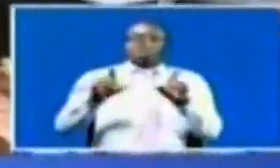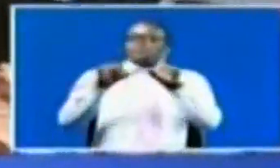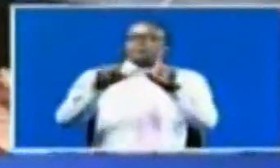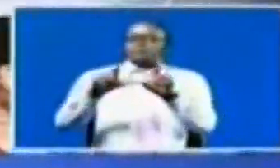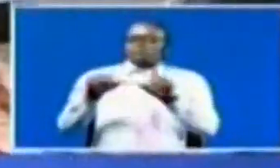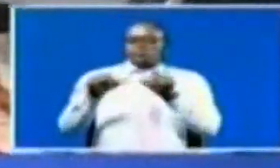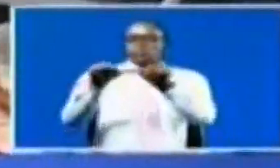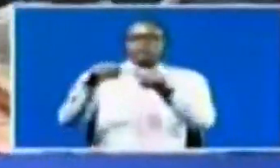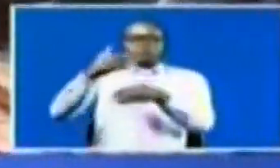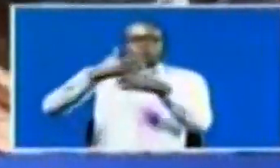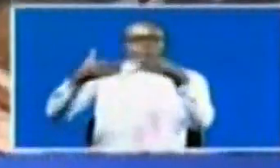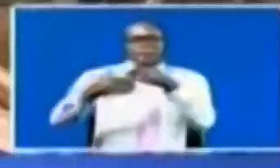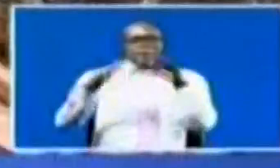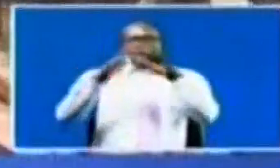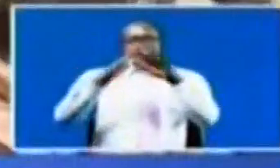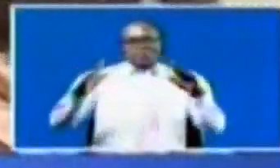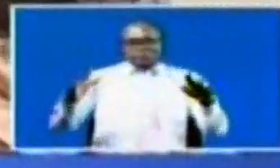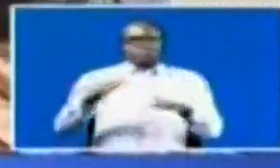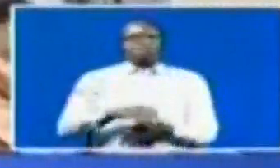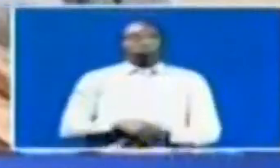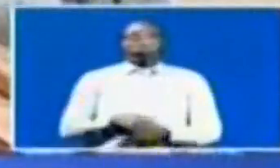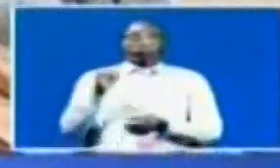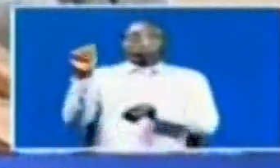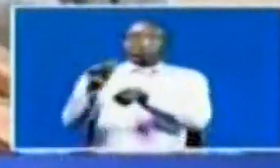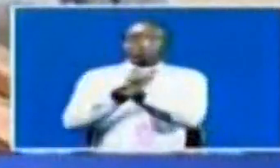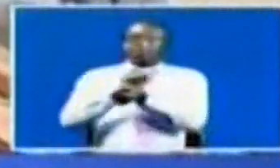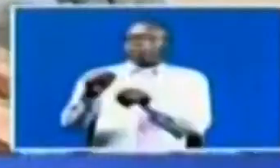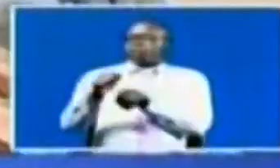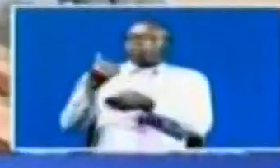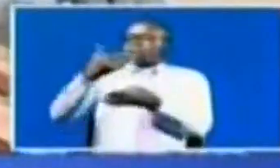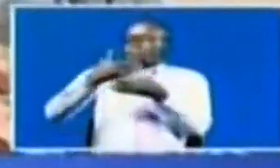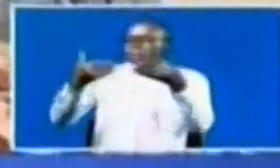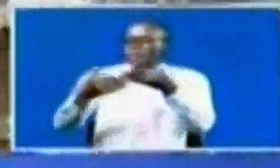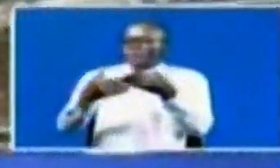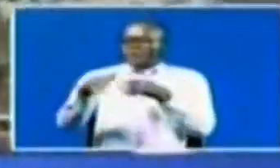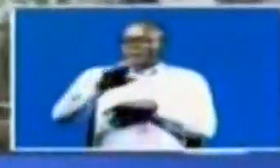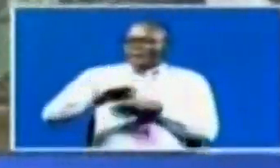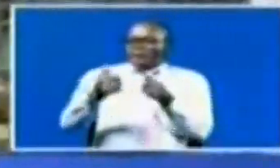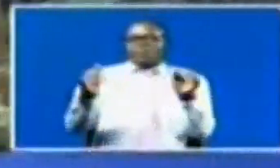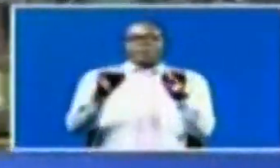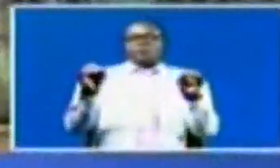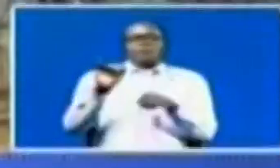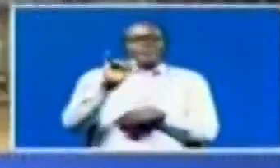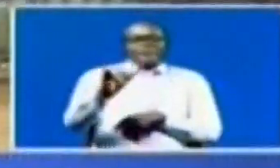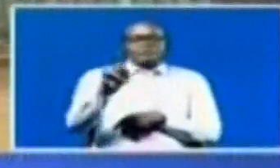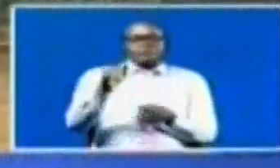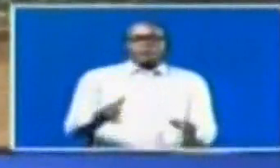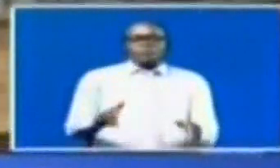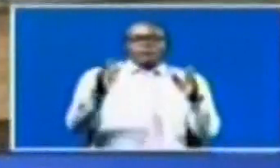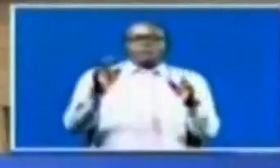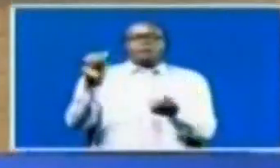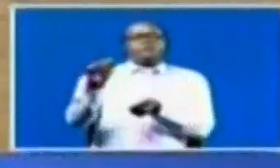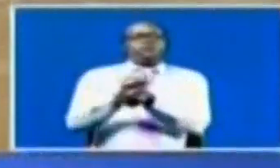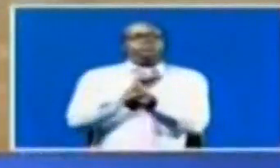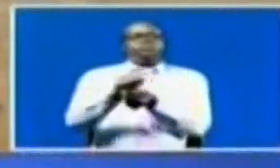na ujenzi wa hoteli hiyo. Ubomozi wa mijengo iliyojengwa kwenye hali tata umeonekana kama njia moja kupambana